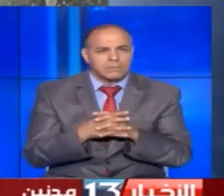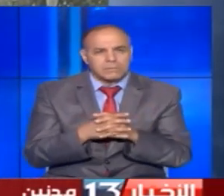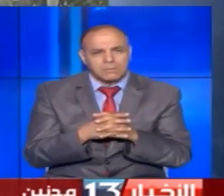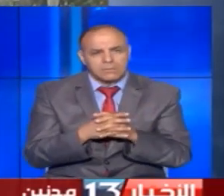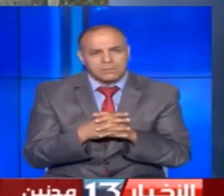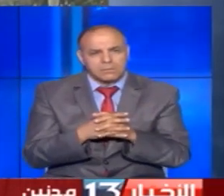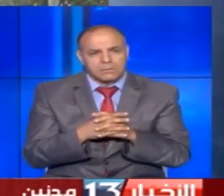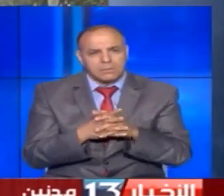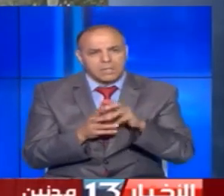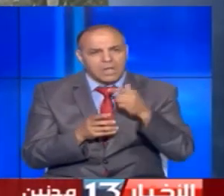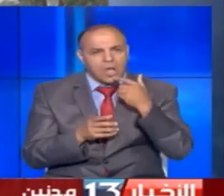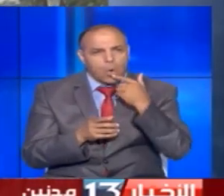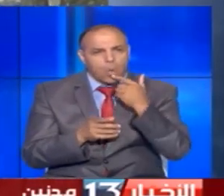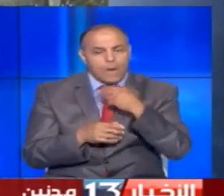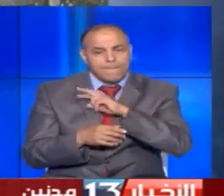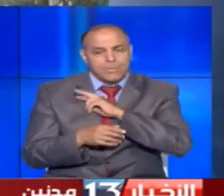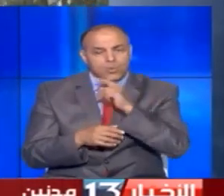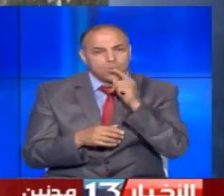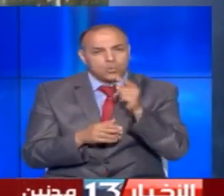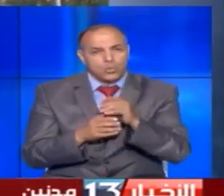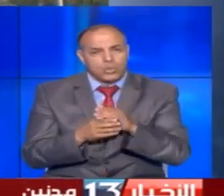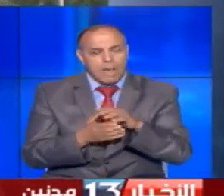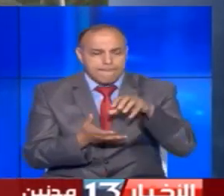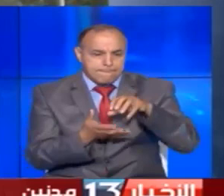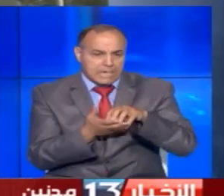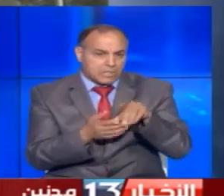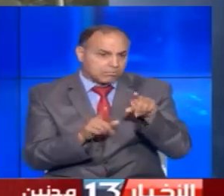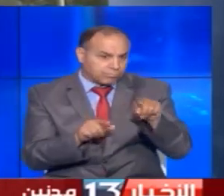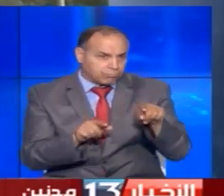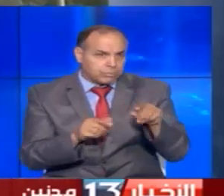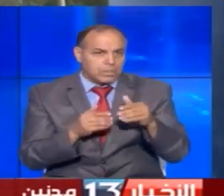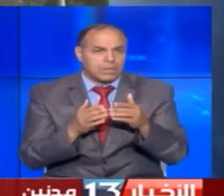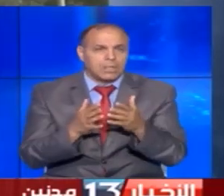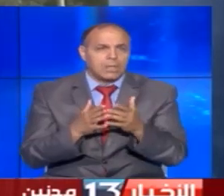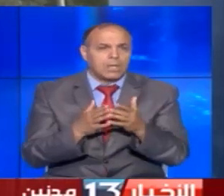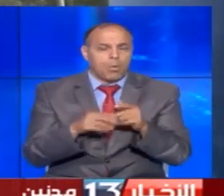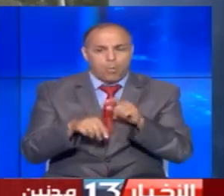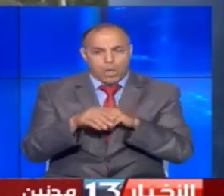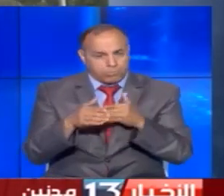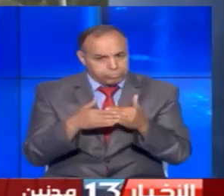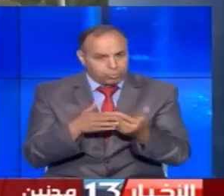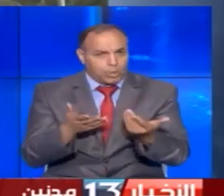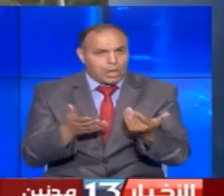كافه الاطراف المعنيه وتخريب المركز الى جانب فتح الاجال